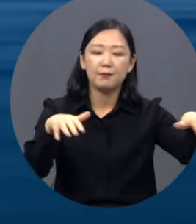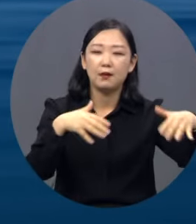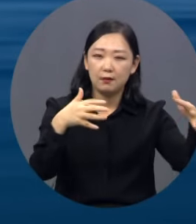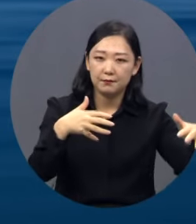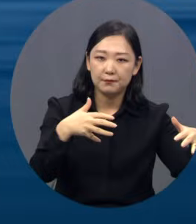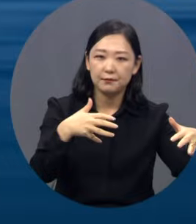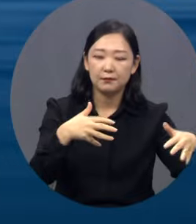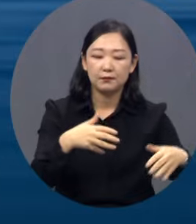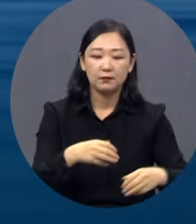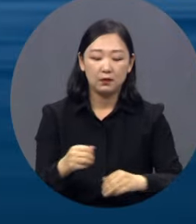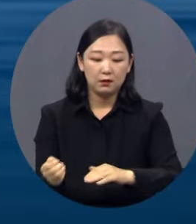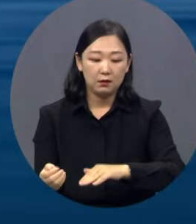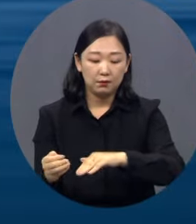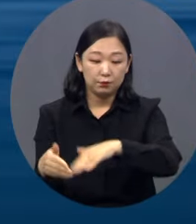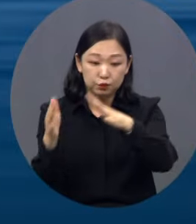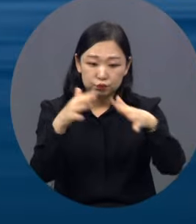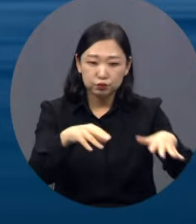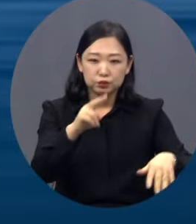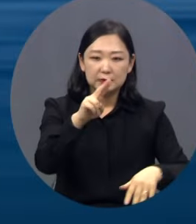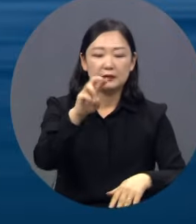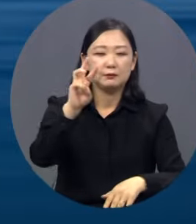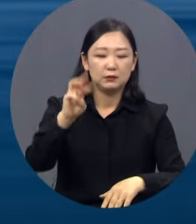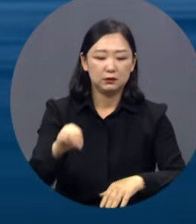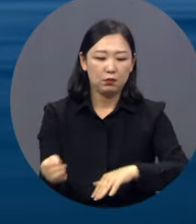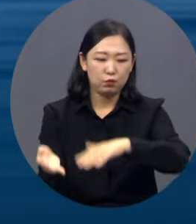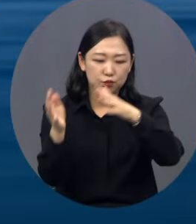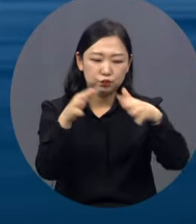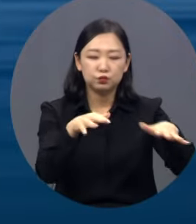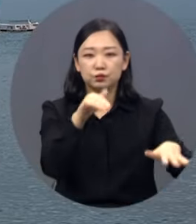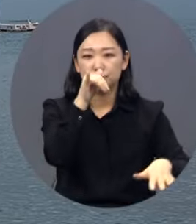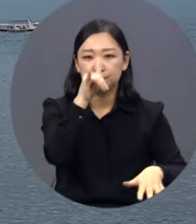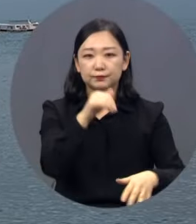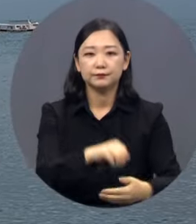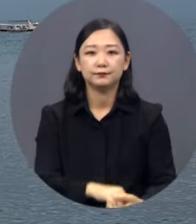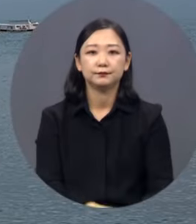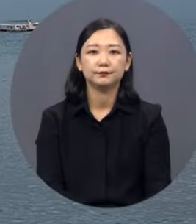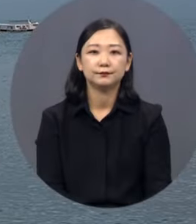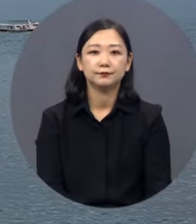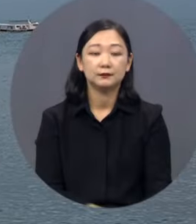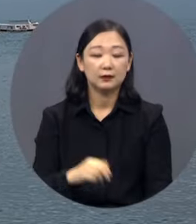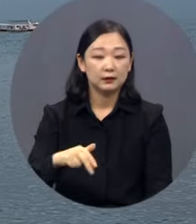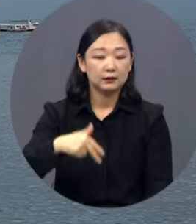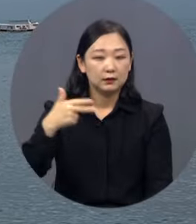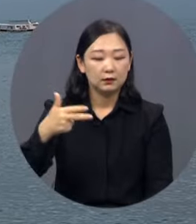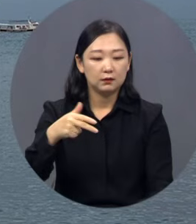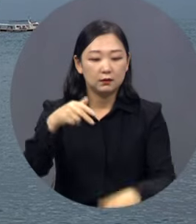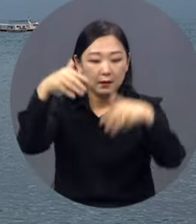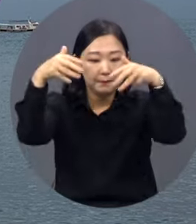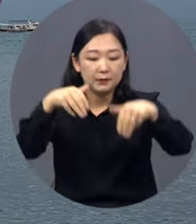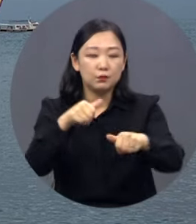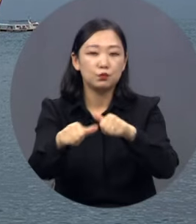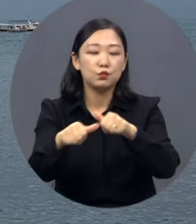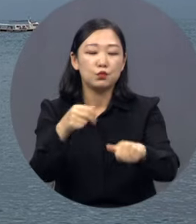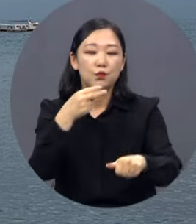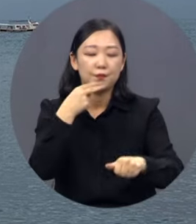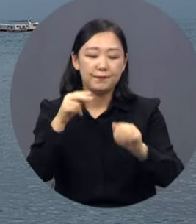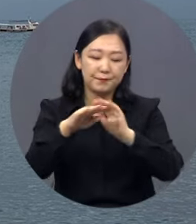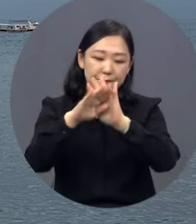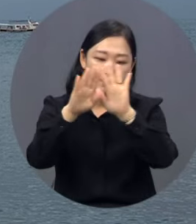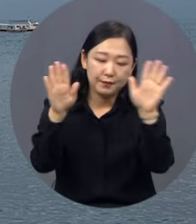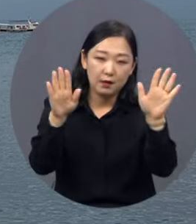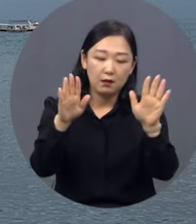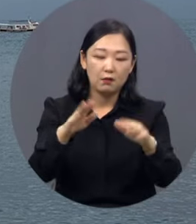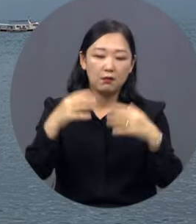텐데요 물결이 2m 내외로 비교정 높게 일겠습니다 다음 주는 비소식 없이 맑은 내실을 보이겠고요